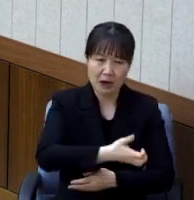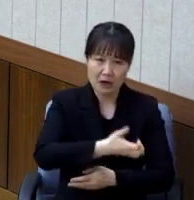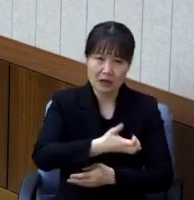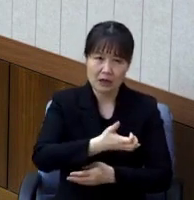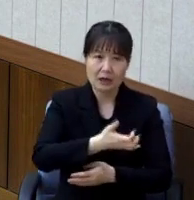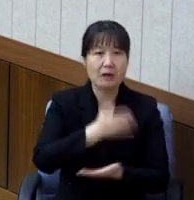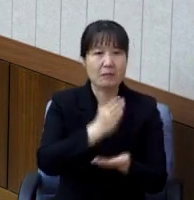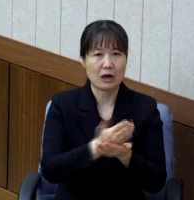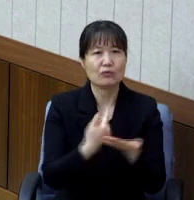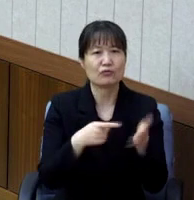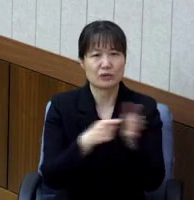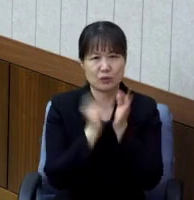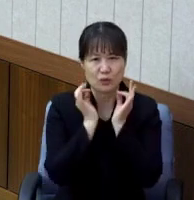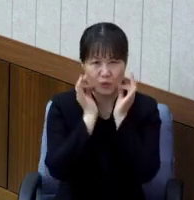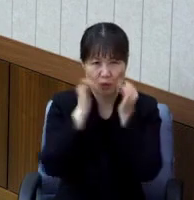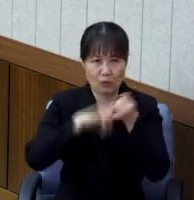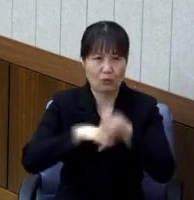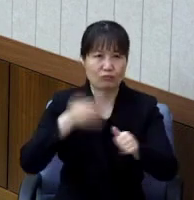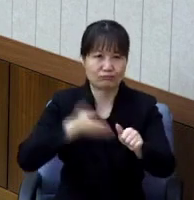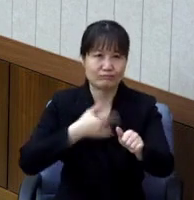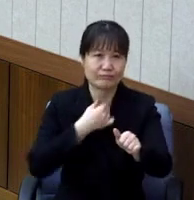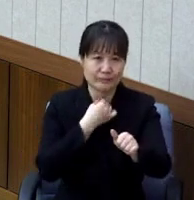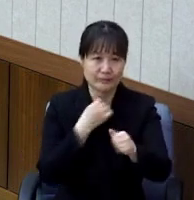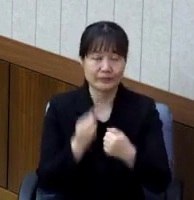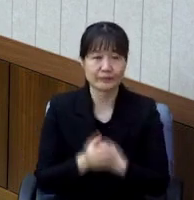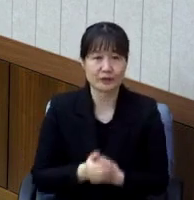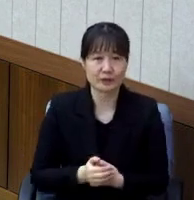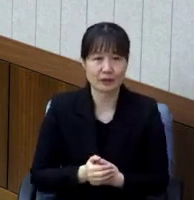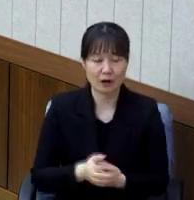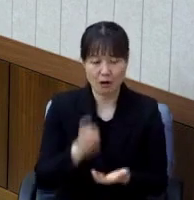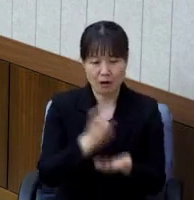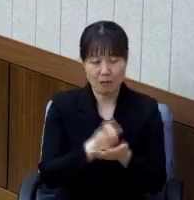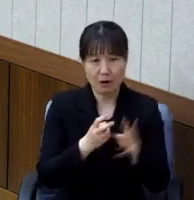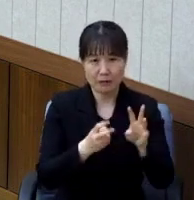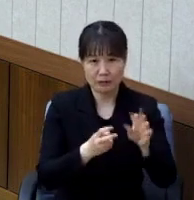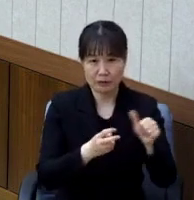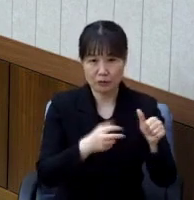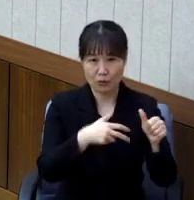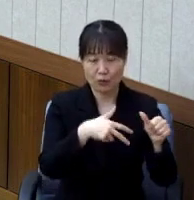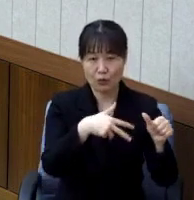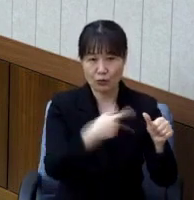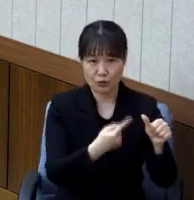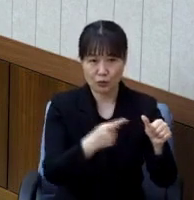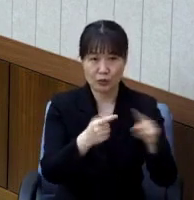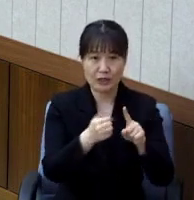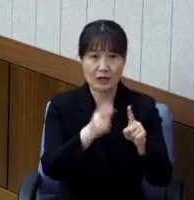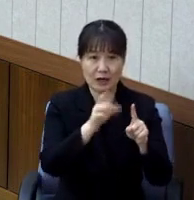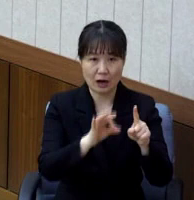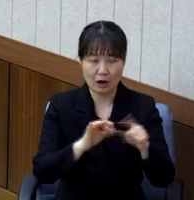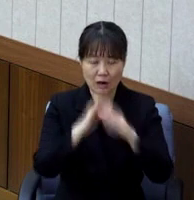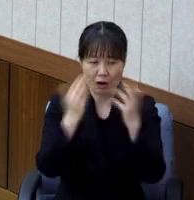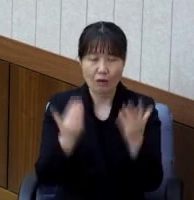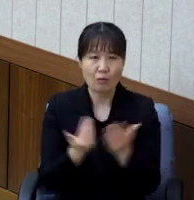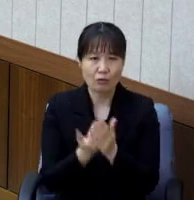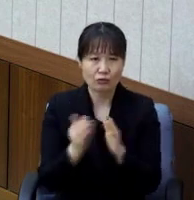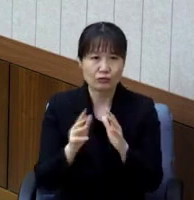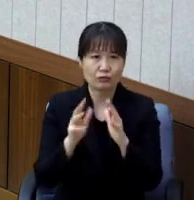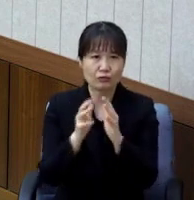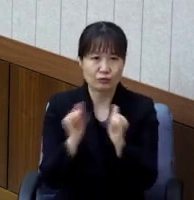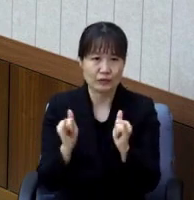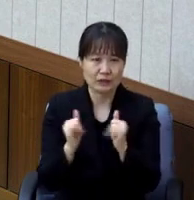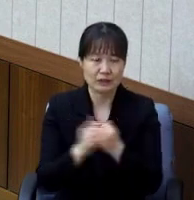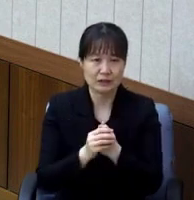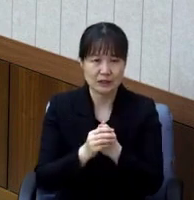적극적으로 노력 해주실 것을 당부합니다 헌법제 35조 제 1항 모든 국민은 건강하고 쾌적한